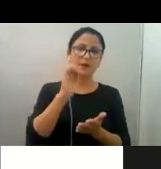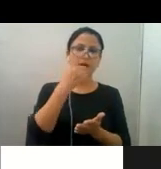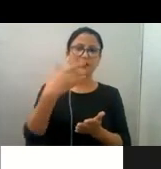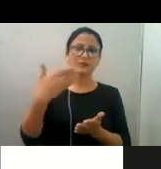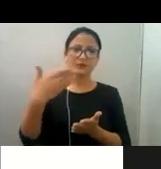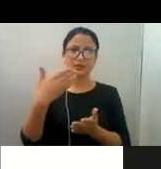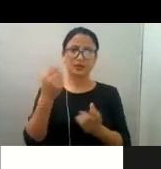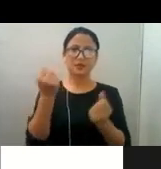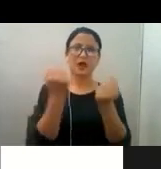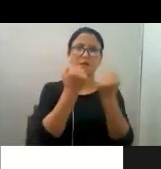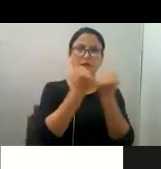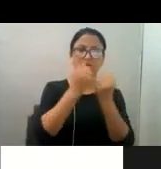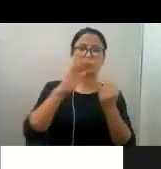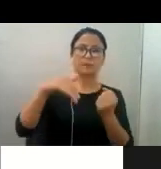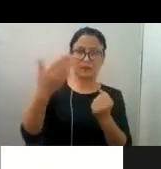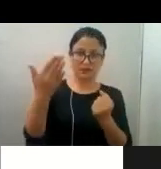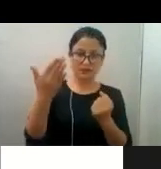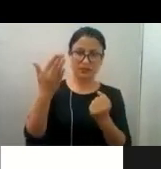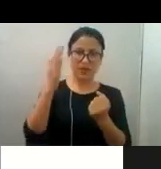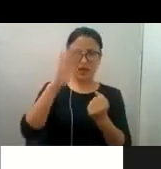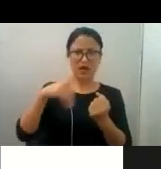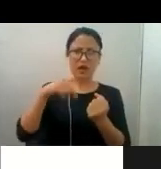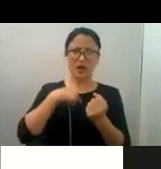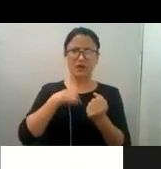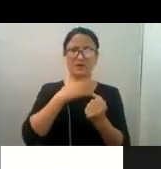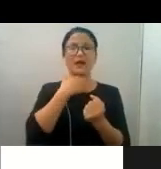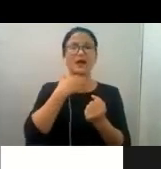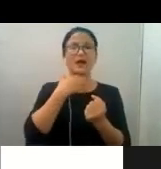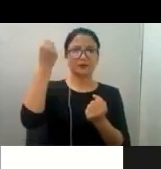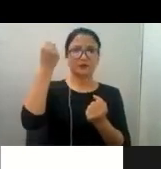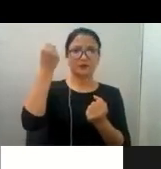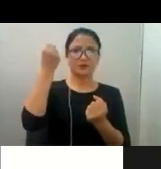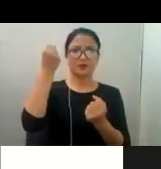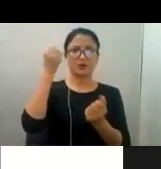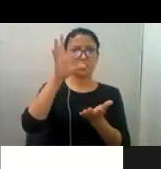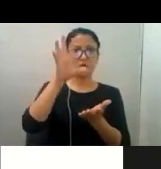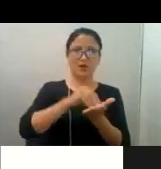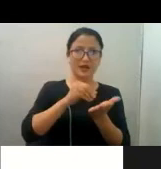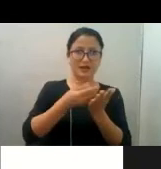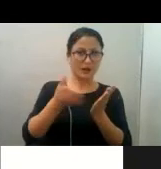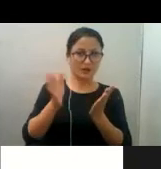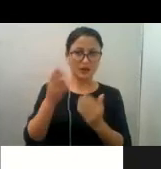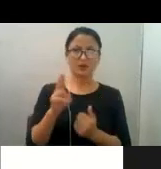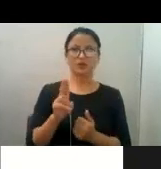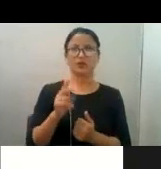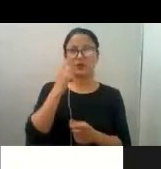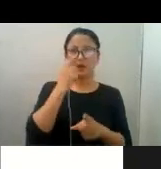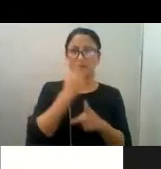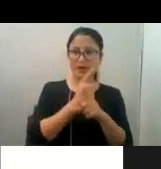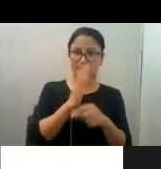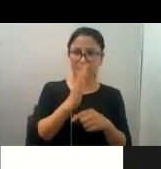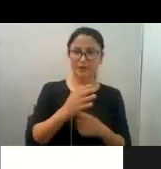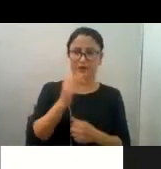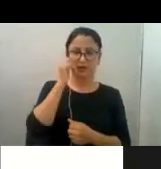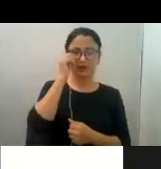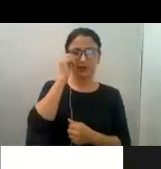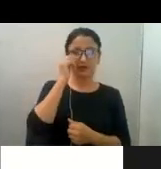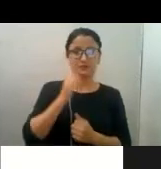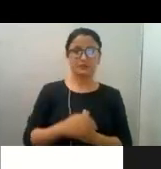लकडाउन पछि आएर चाहिँ हाम्रो आत्महत्याको डाटा लानुभएको थियो म्यामले आएर होइन यसमा चाहिँ